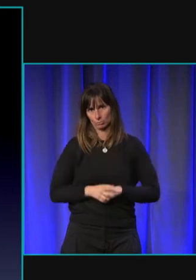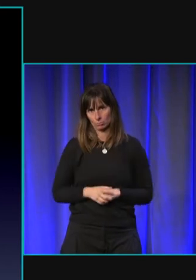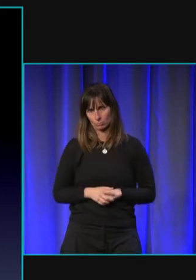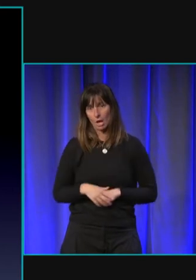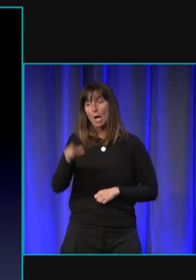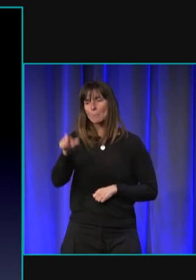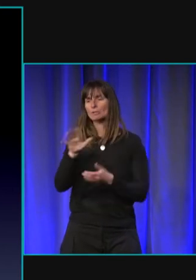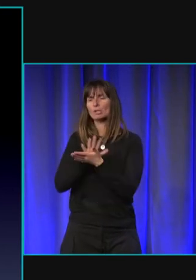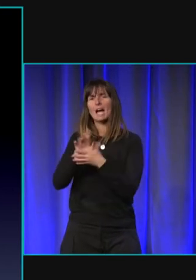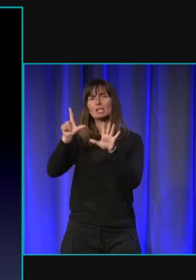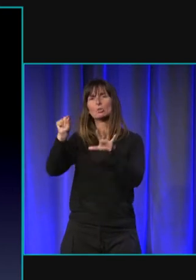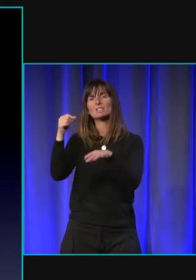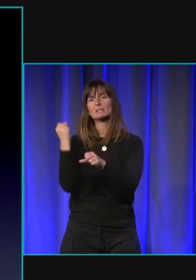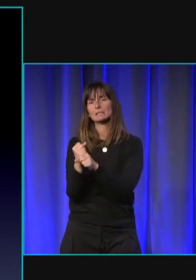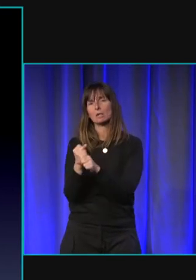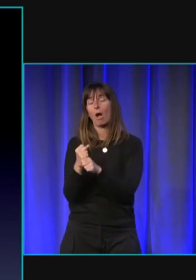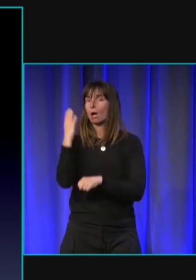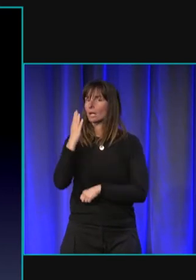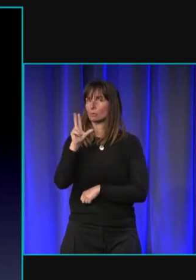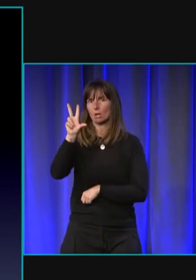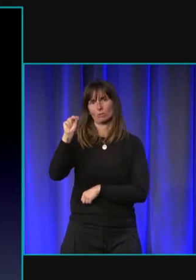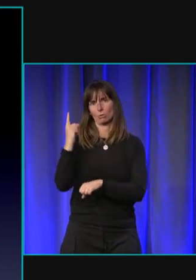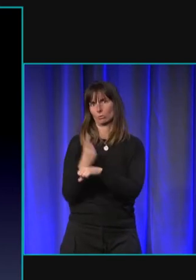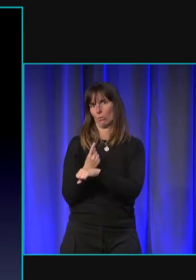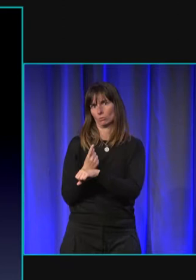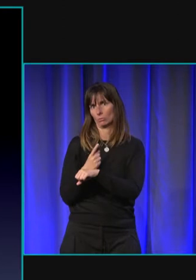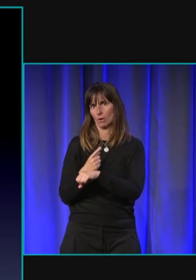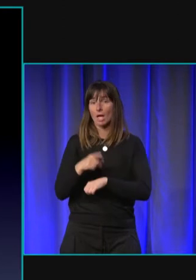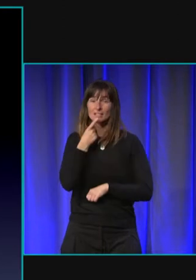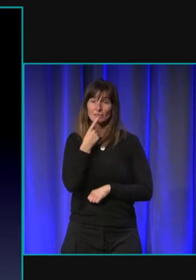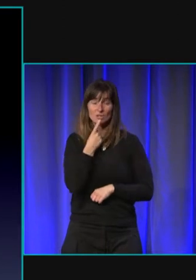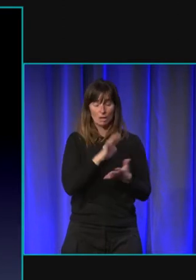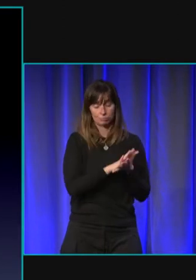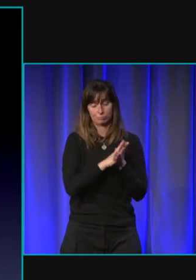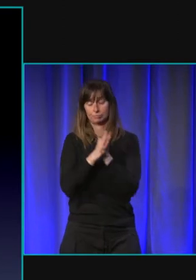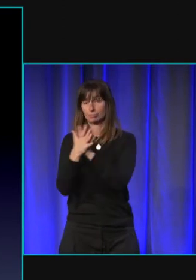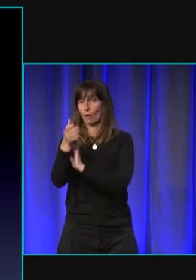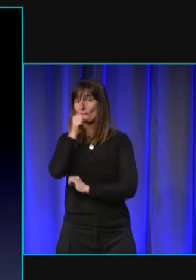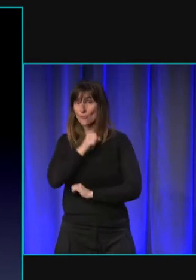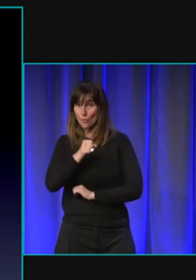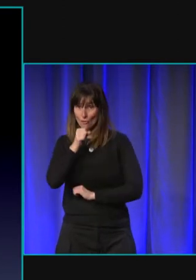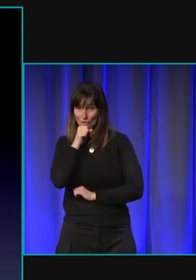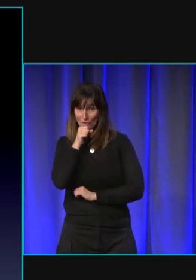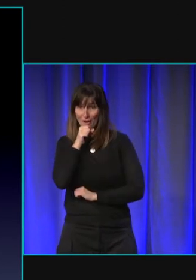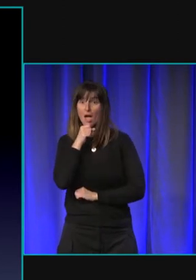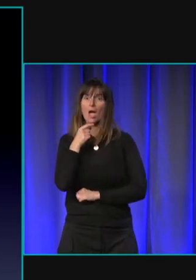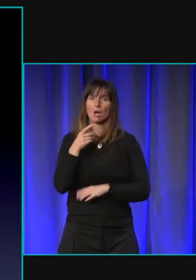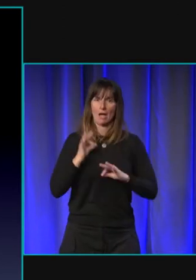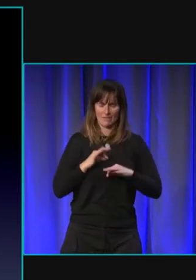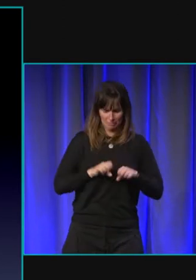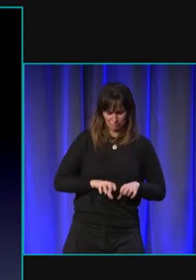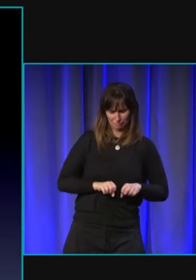plus de 70 ans, il faudra plus de 30 secondes. C'est-à-dire que plus on prend de l'âge, plus on a du mal à récupérer cette fameuse